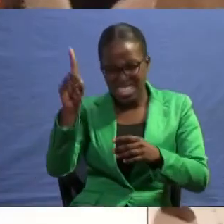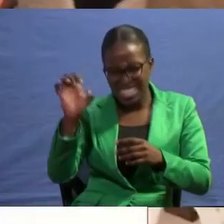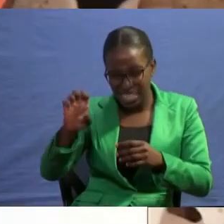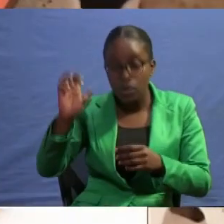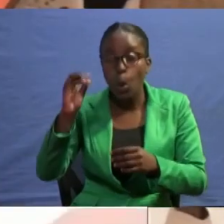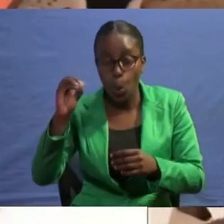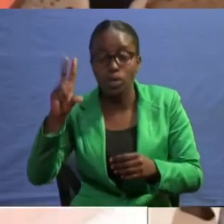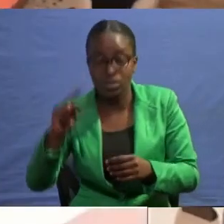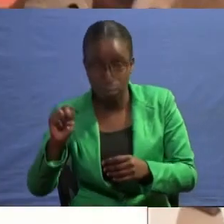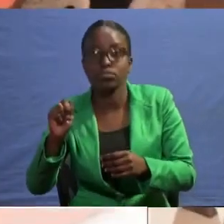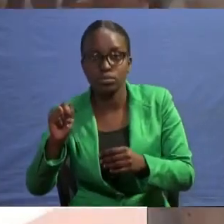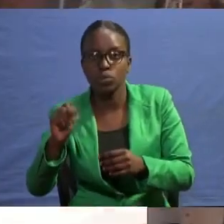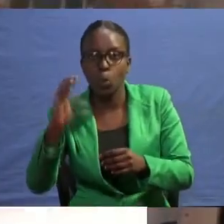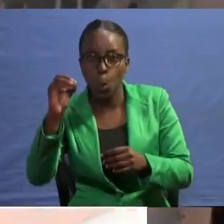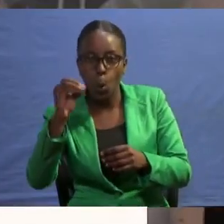cha naibu kinara wa